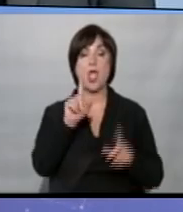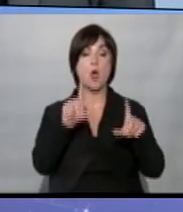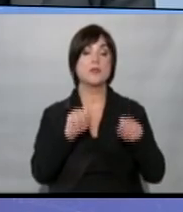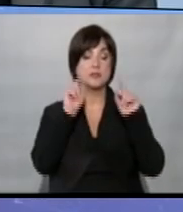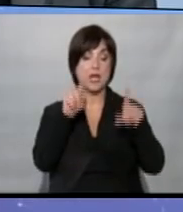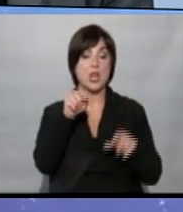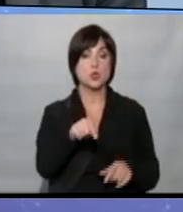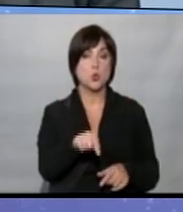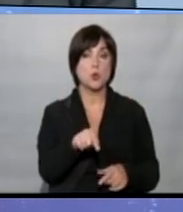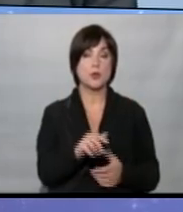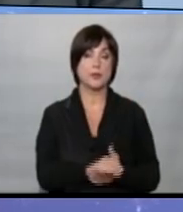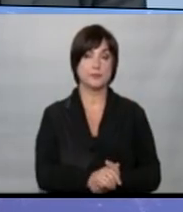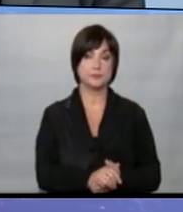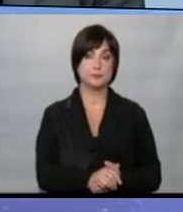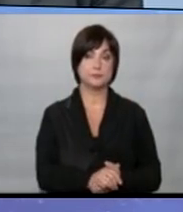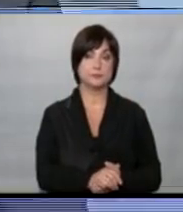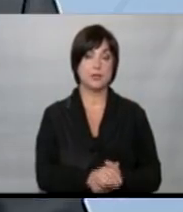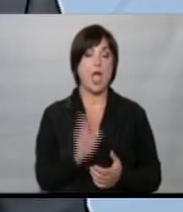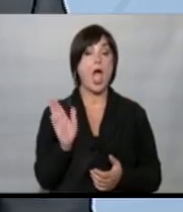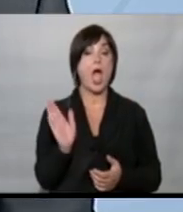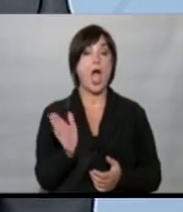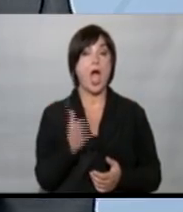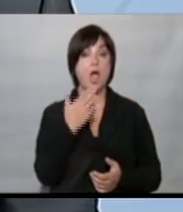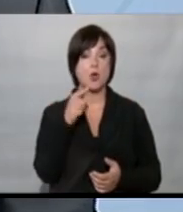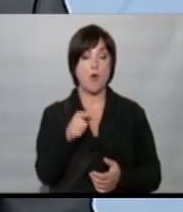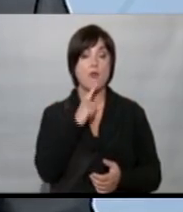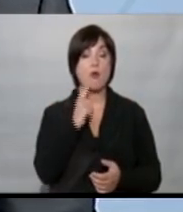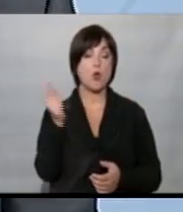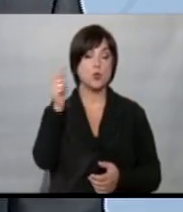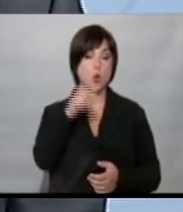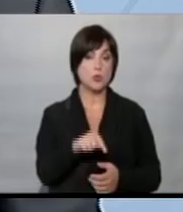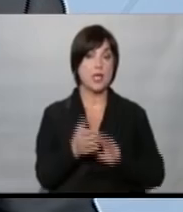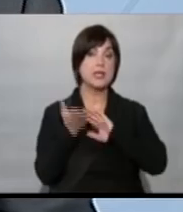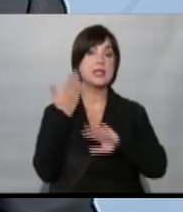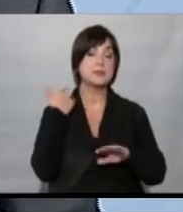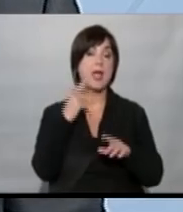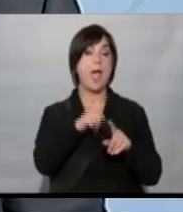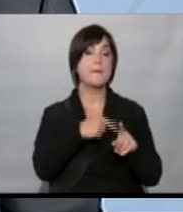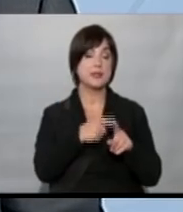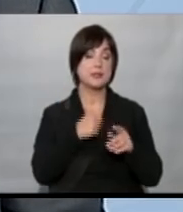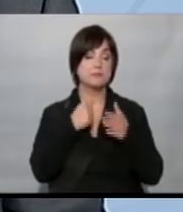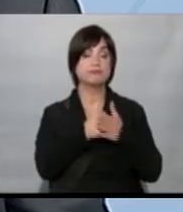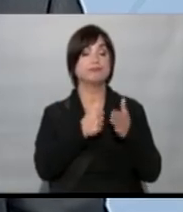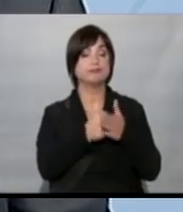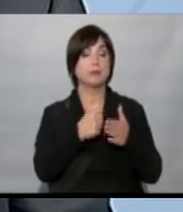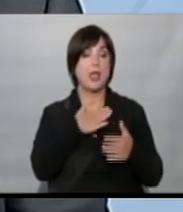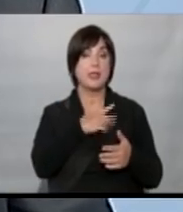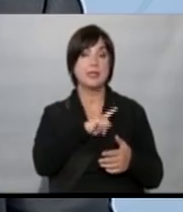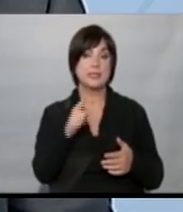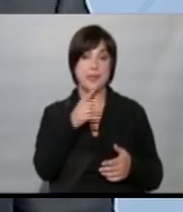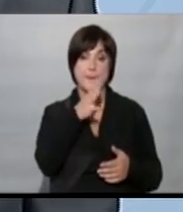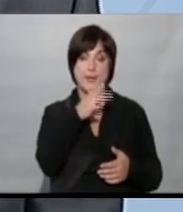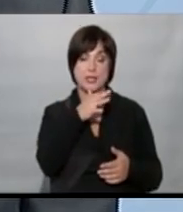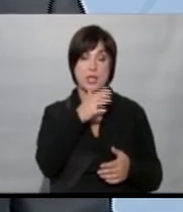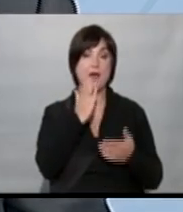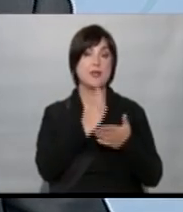тука. Тука, апсолутно. Да. Ако овие кои дојдоја изминатиот месец да не убедуваат ние да не сме